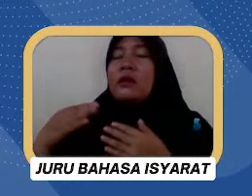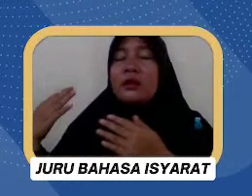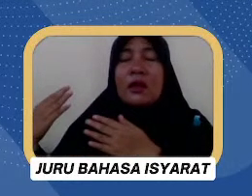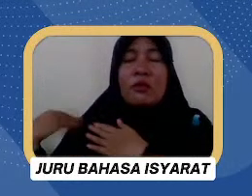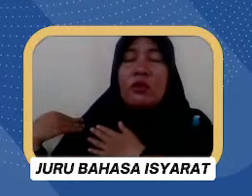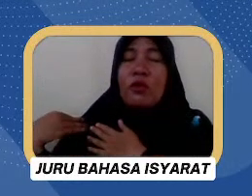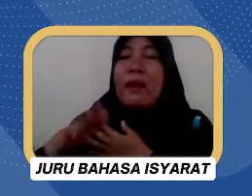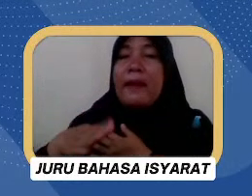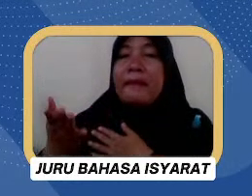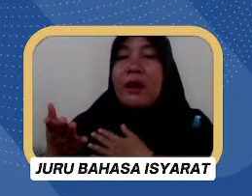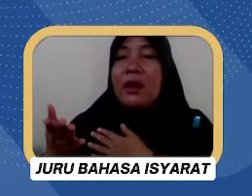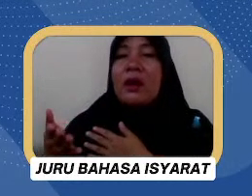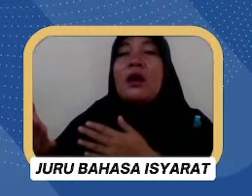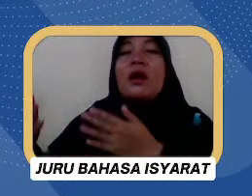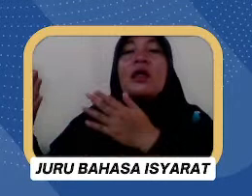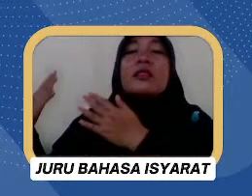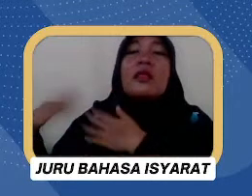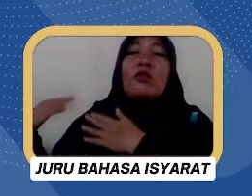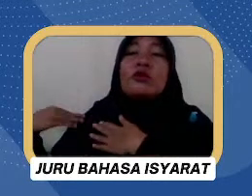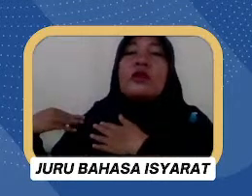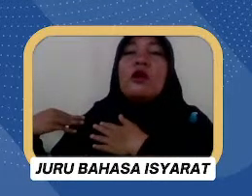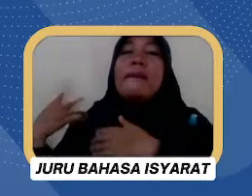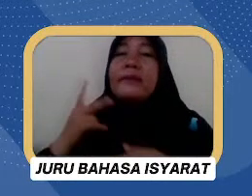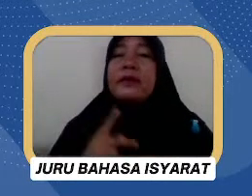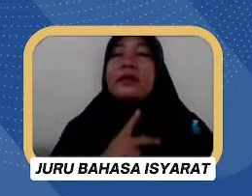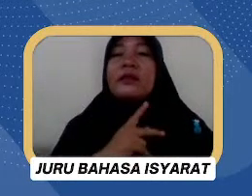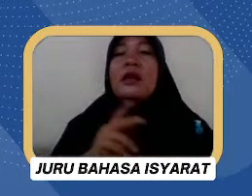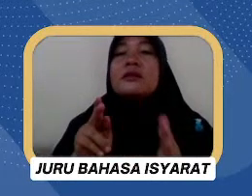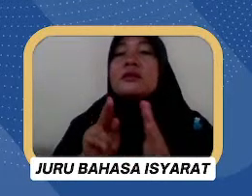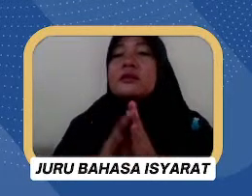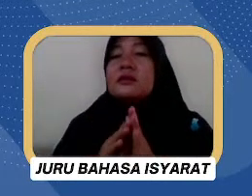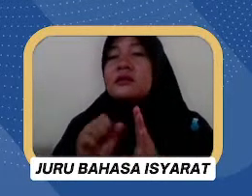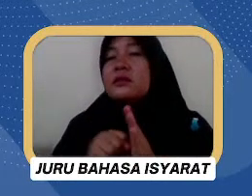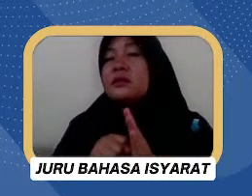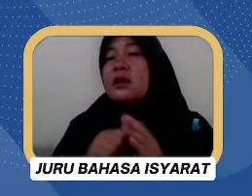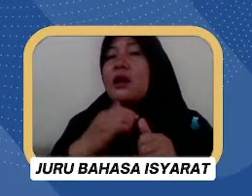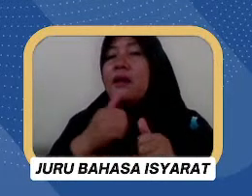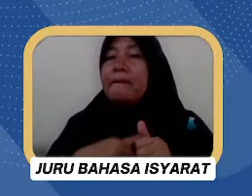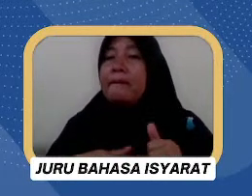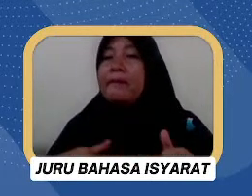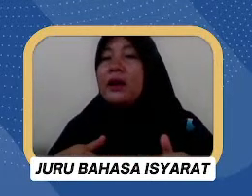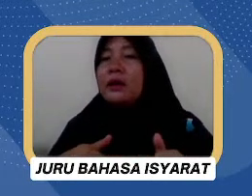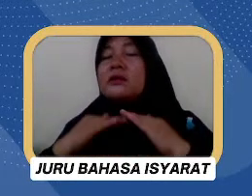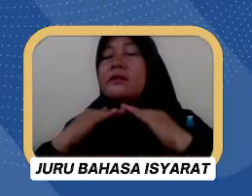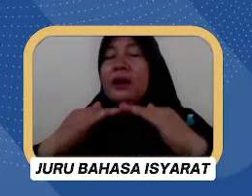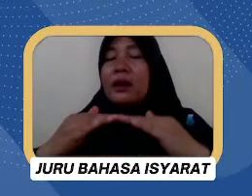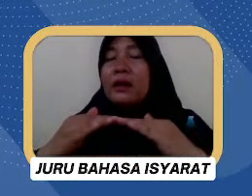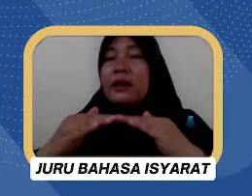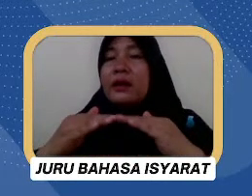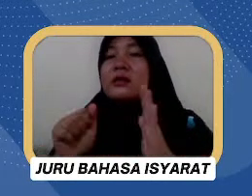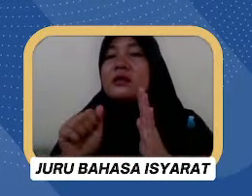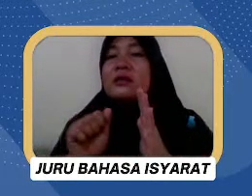kita sebagai individu sosial maupun individu person atau pribadi.